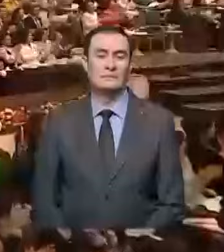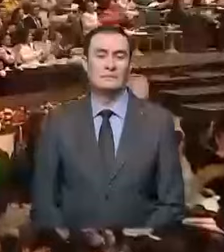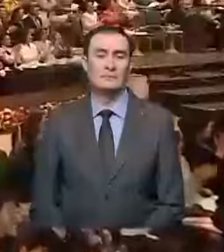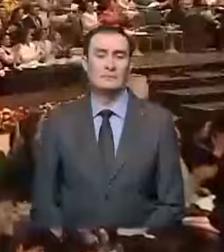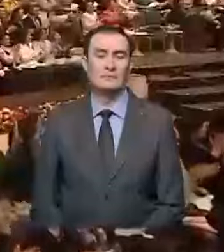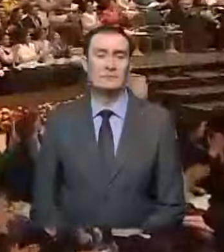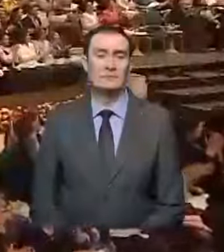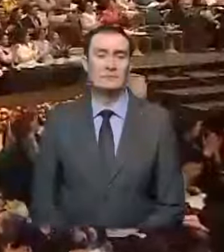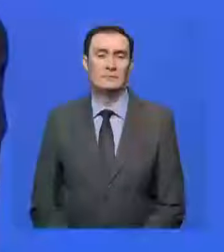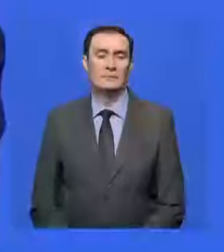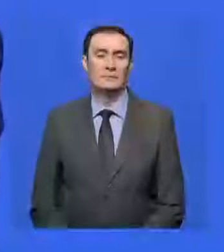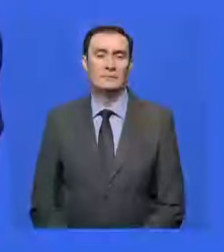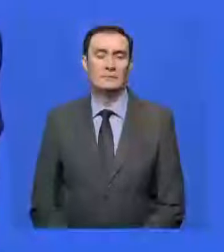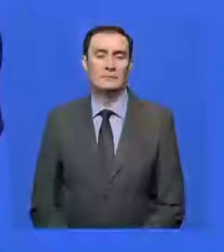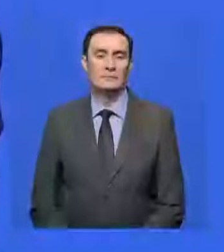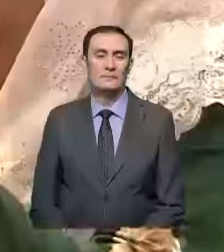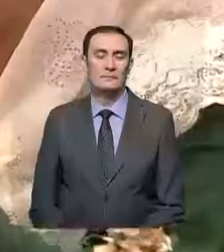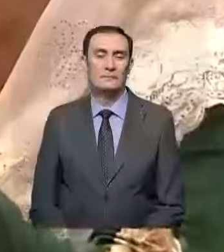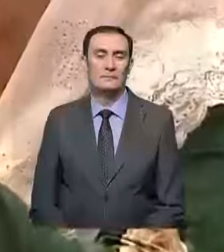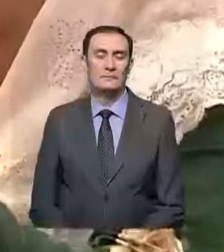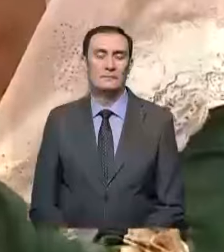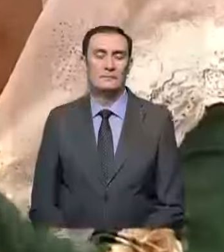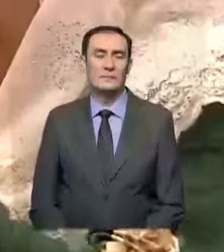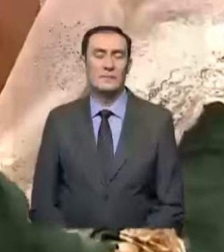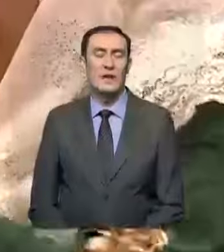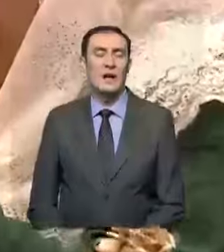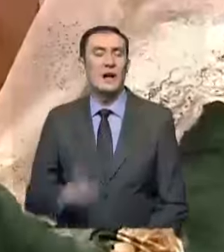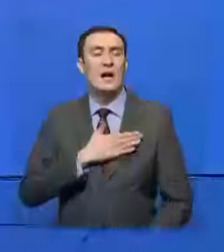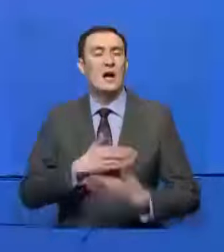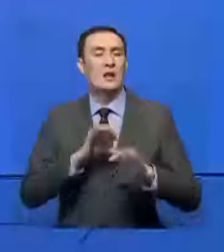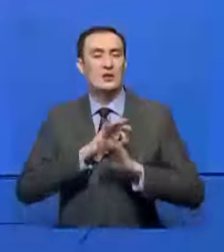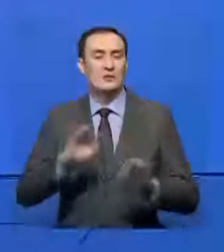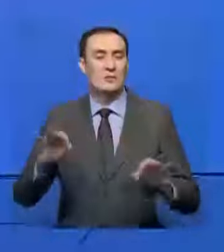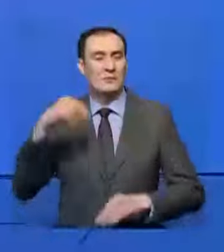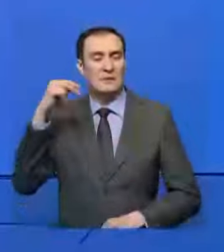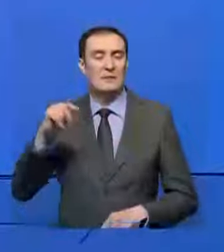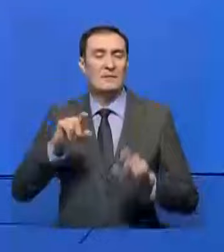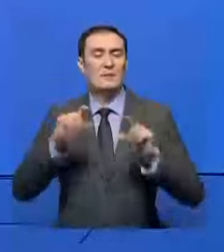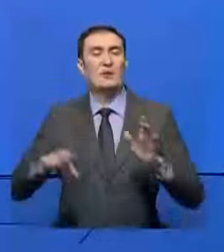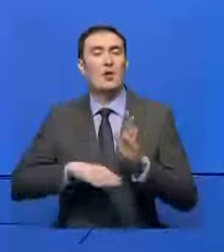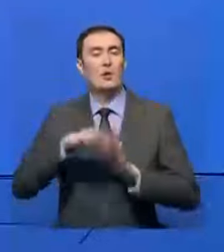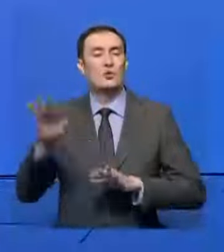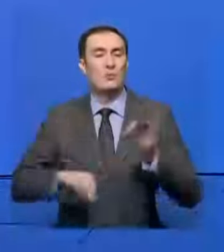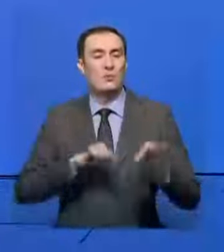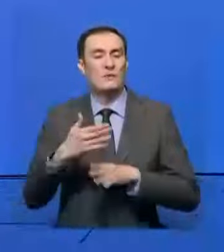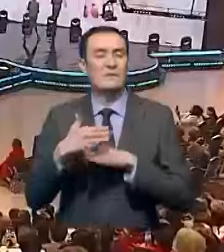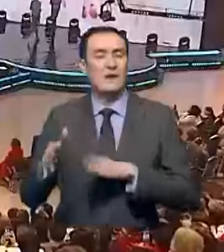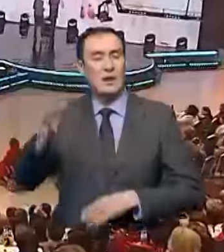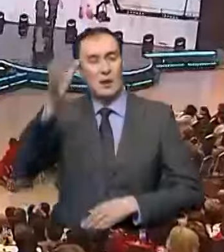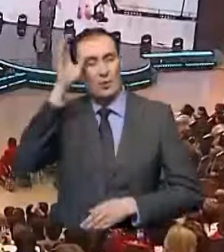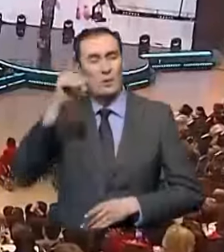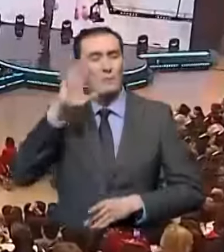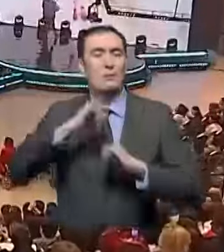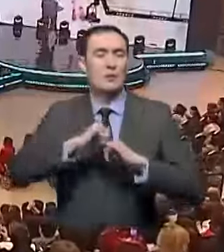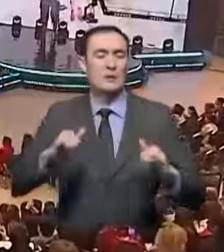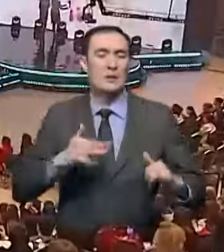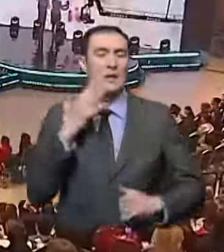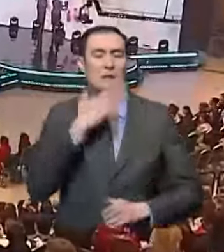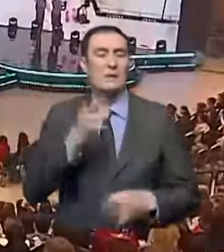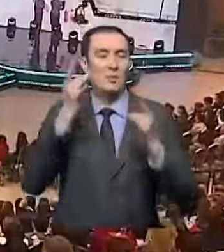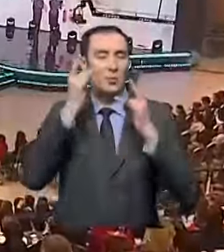проект в сфере науки. Атырауская область. Отличившихся президент отметил в номинациях «Лучший проект в сфере науки», «Популяризации